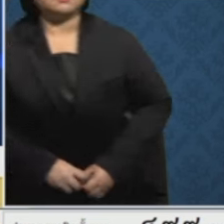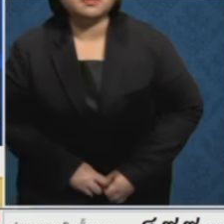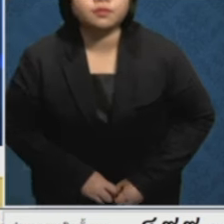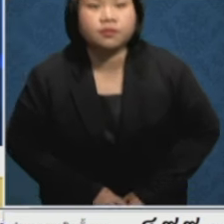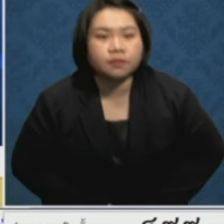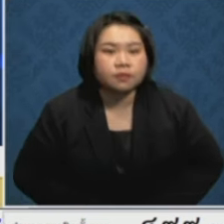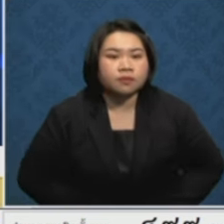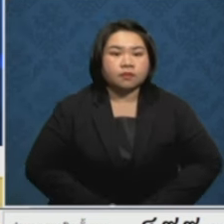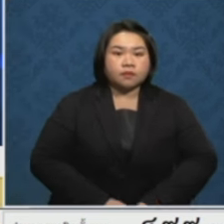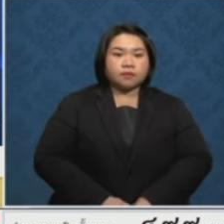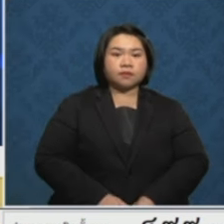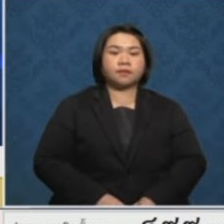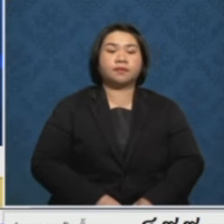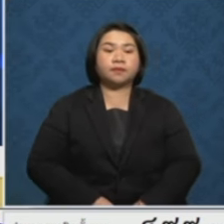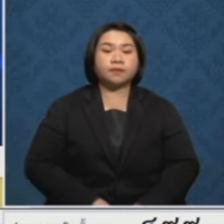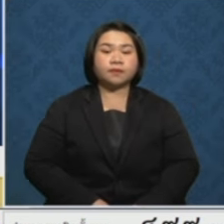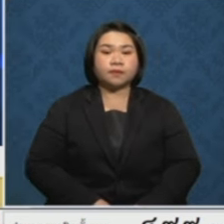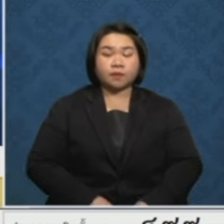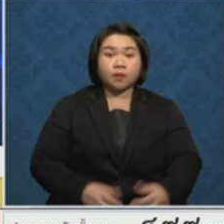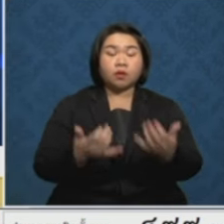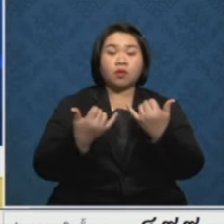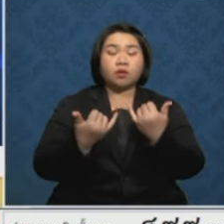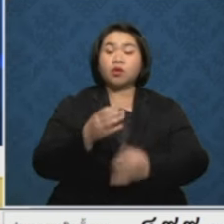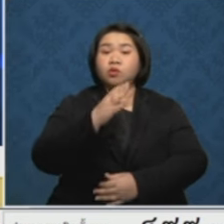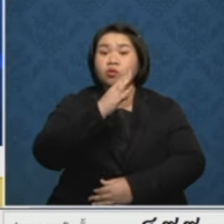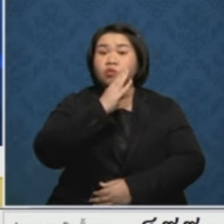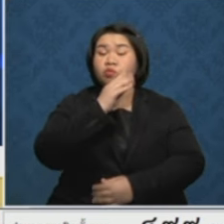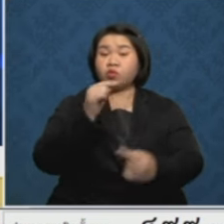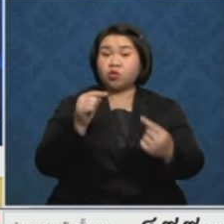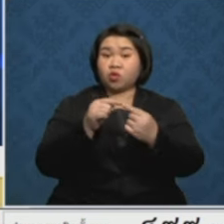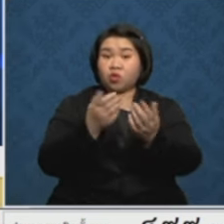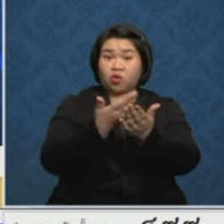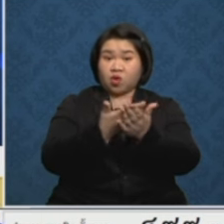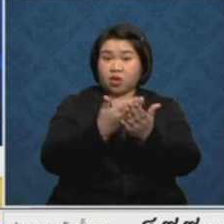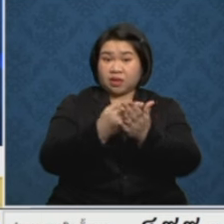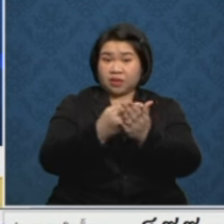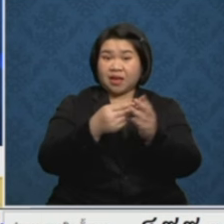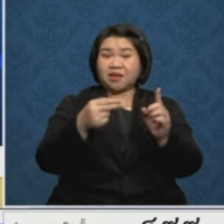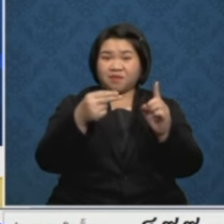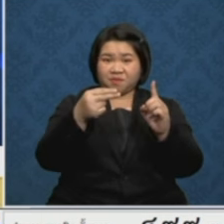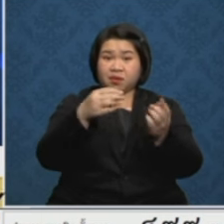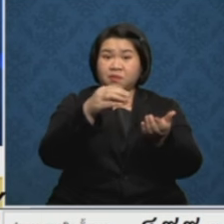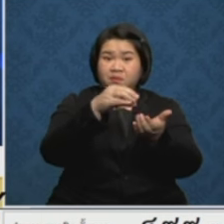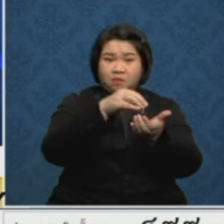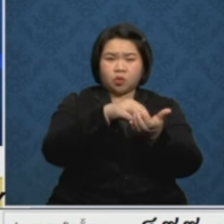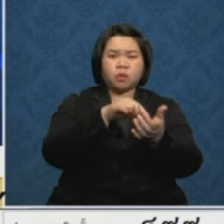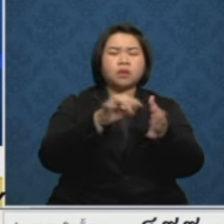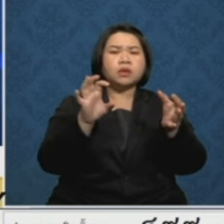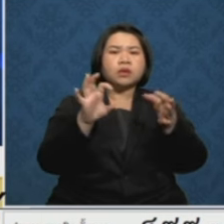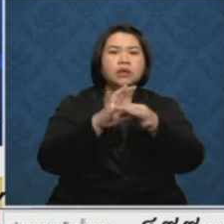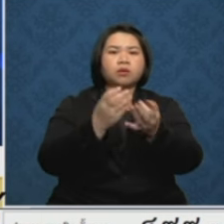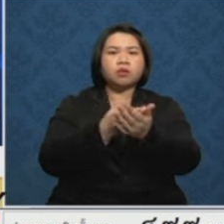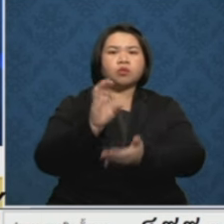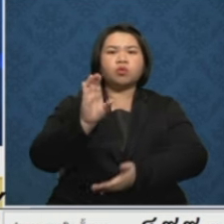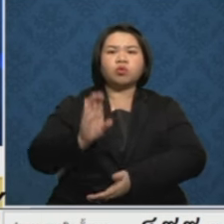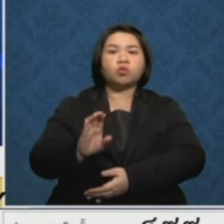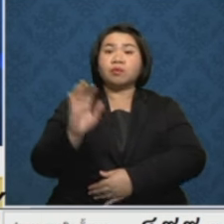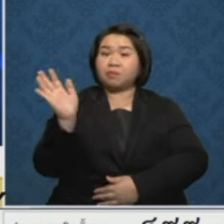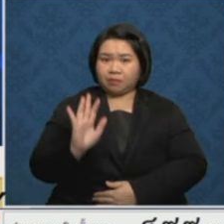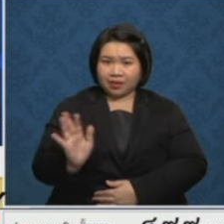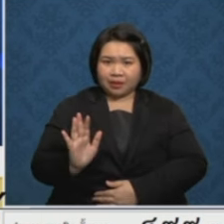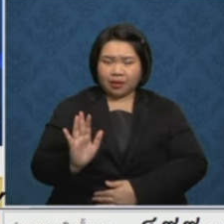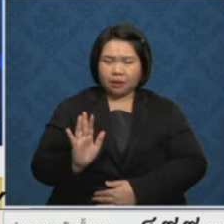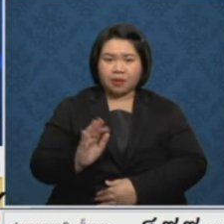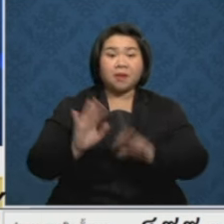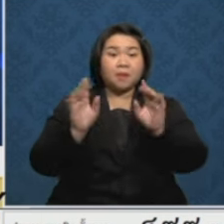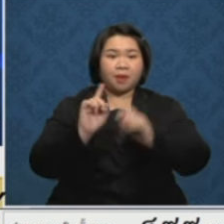ทีนี้ถ้าไม่นับว่าดิจิตอลวอลเล็ตเป็นรายจ่ายลงทุนแล้วจะเกิดอะไรขึ้นก็ม